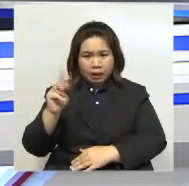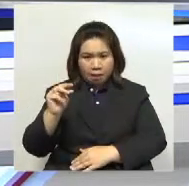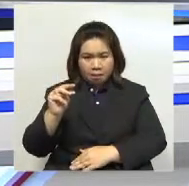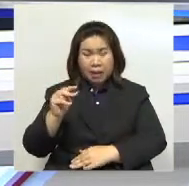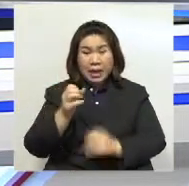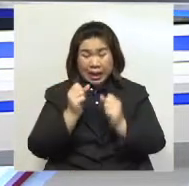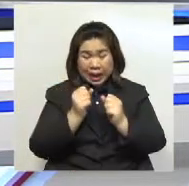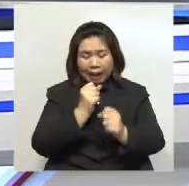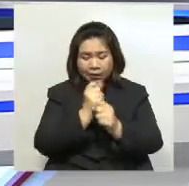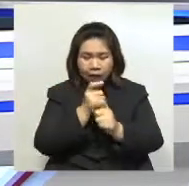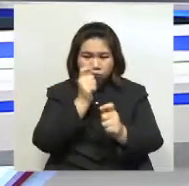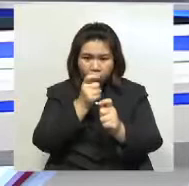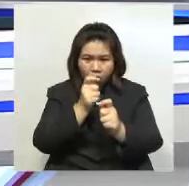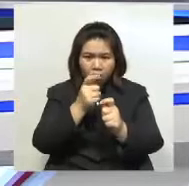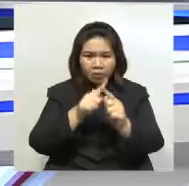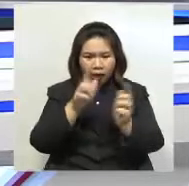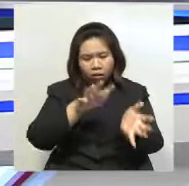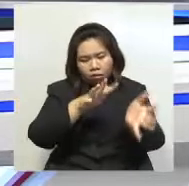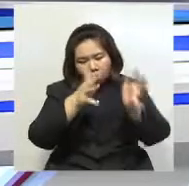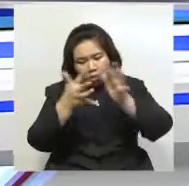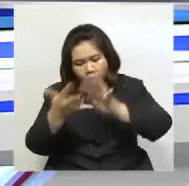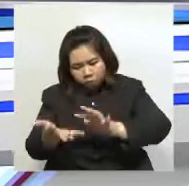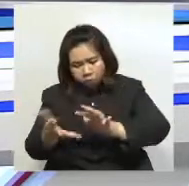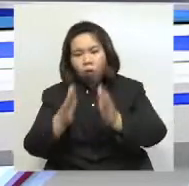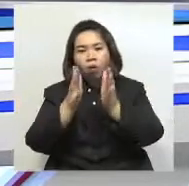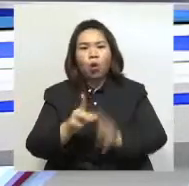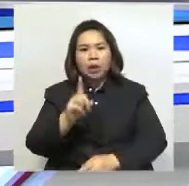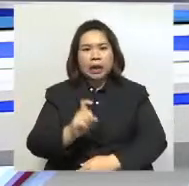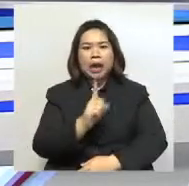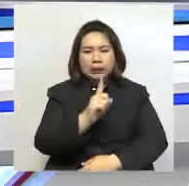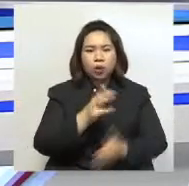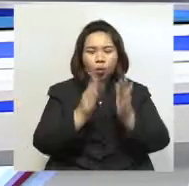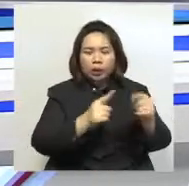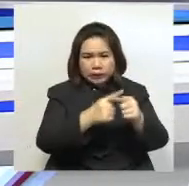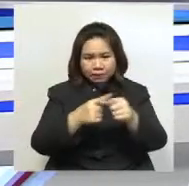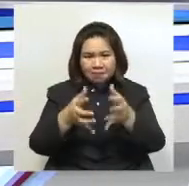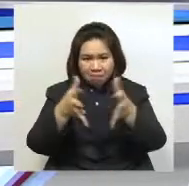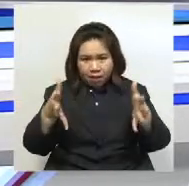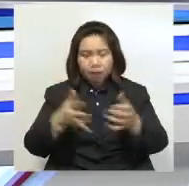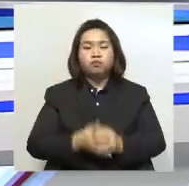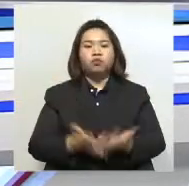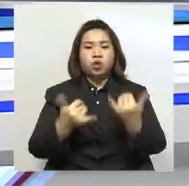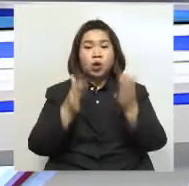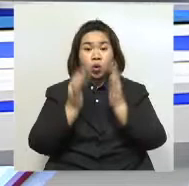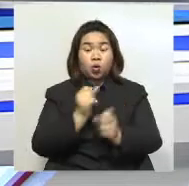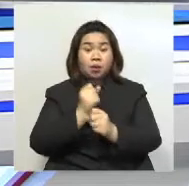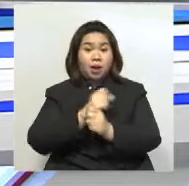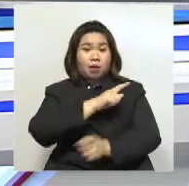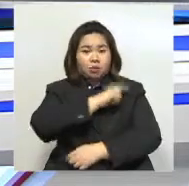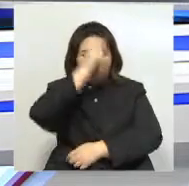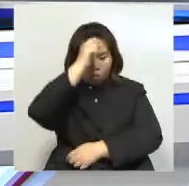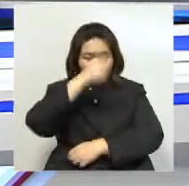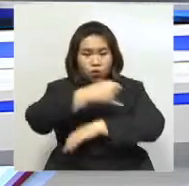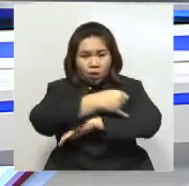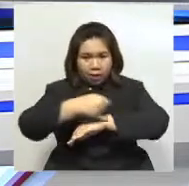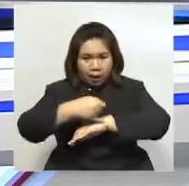คนงานแล้วก็มีผู้เสียชีวิต1คนแล้วก็มีผู้บาดเจ็บหลายคนด้วยกันวันนี้ค่ะผู้เชี่ยวชาญด้านวิศวกรรมโยธาเขาน